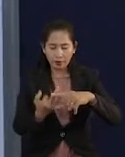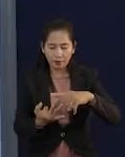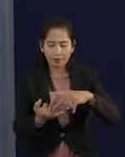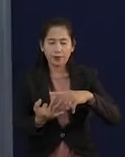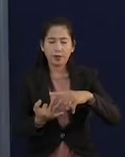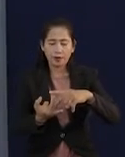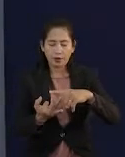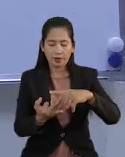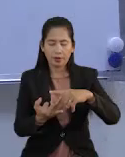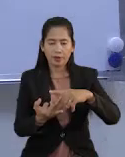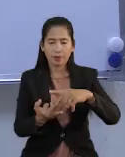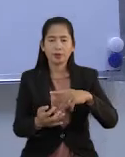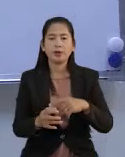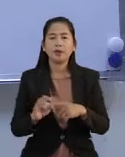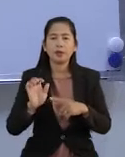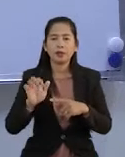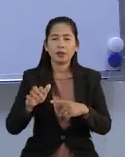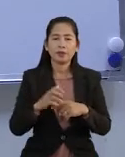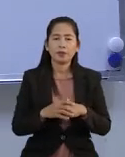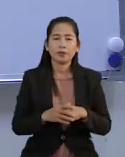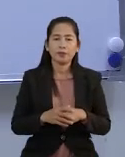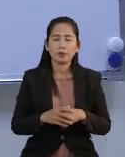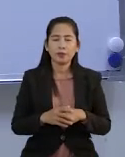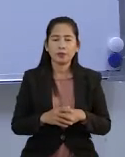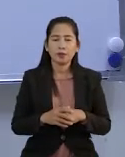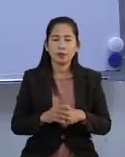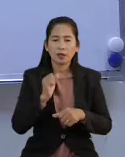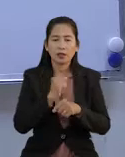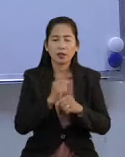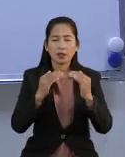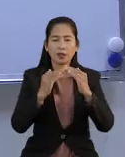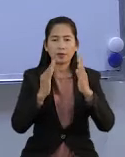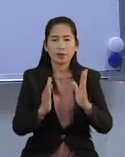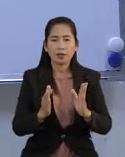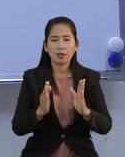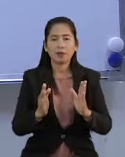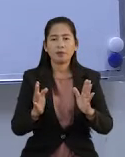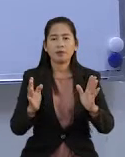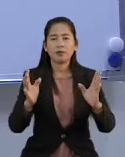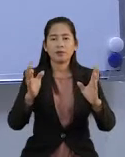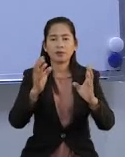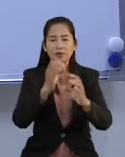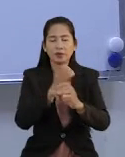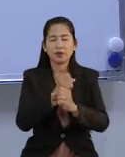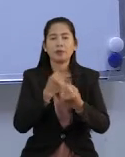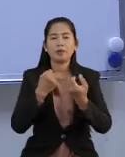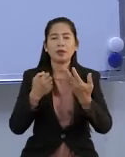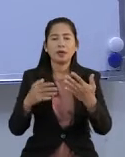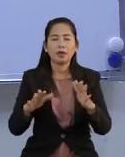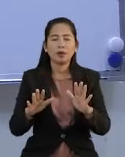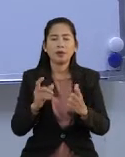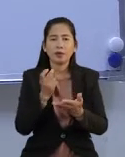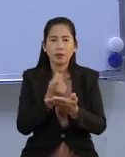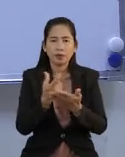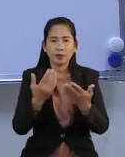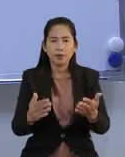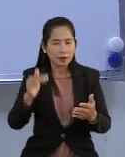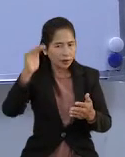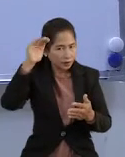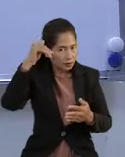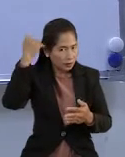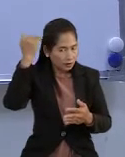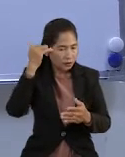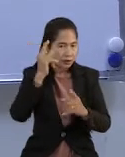phịa pram phí chả chứng cách cha tiệt được bao nhiêu cứ ban cai chọc hái được cho nên nếu cứ sừng khâm